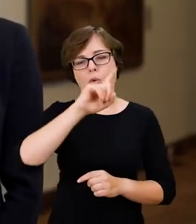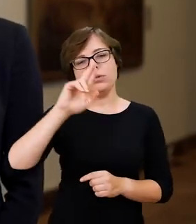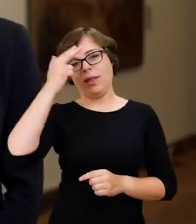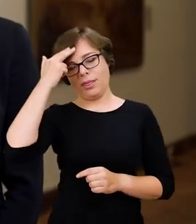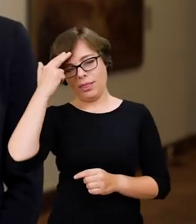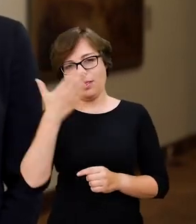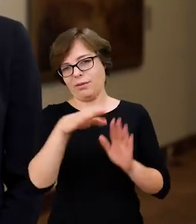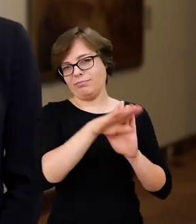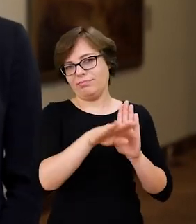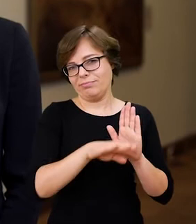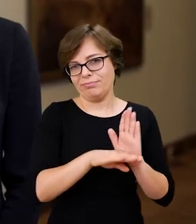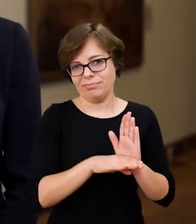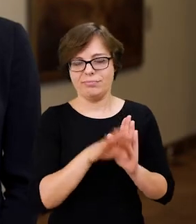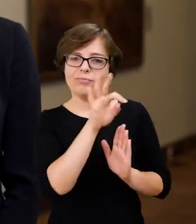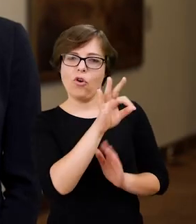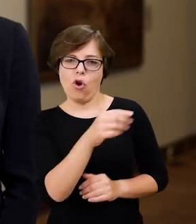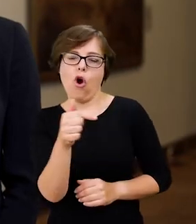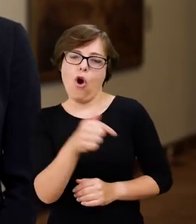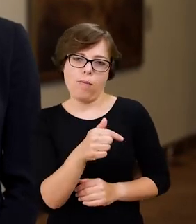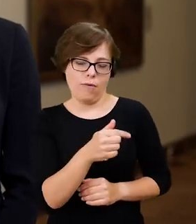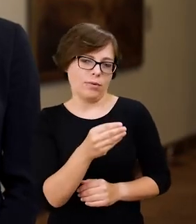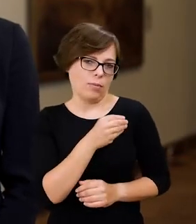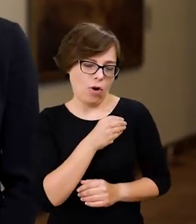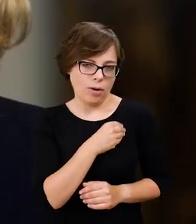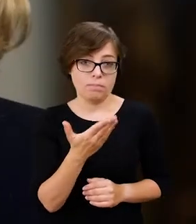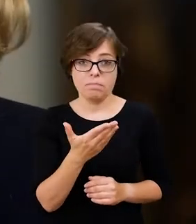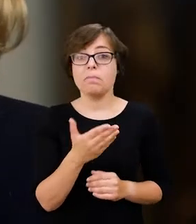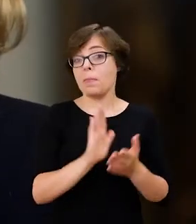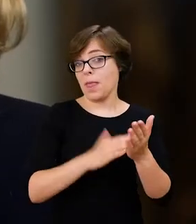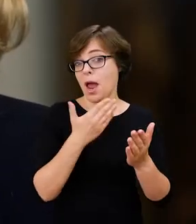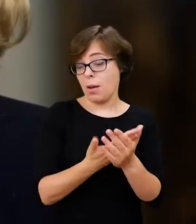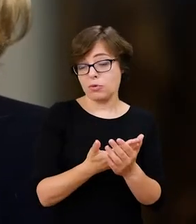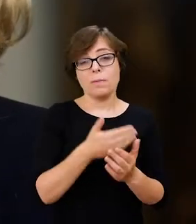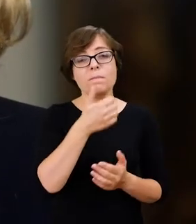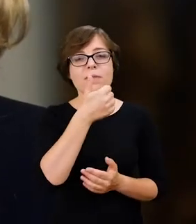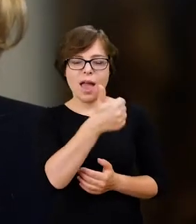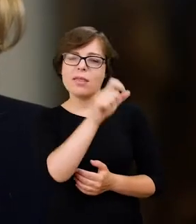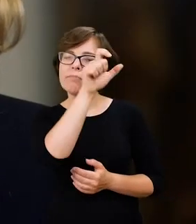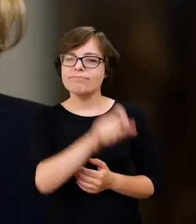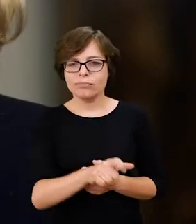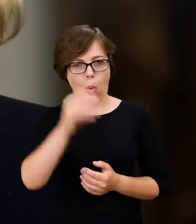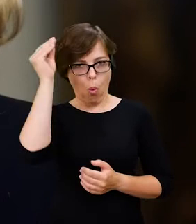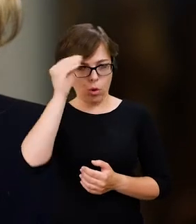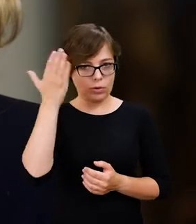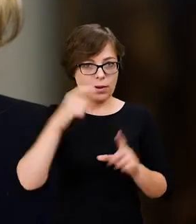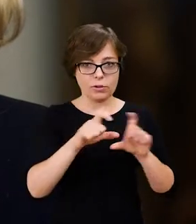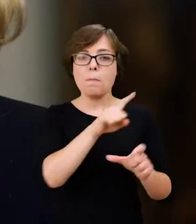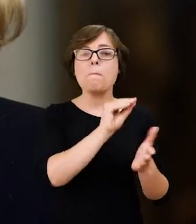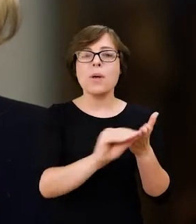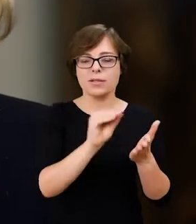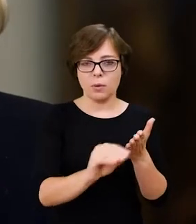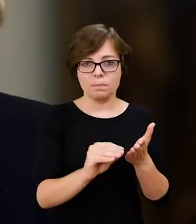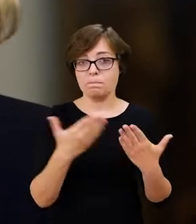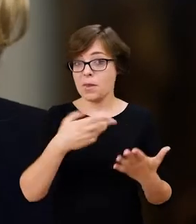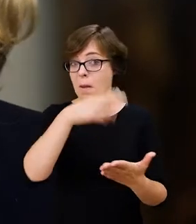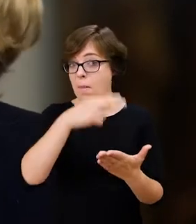ze względu na obowiązujące normy społeczne. Jak pisał jeden z uczonych, pędzel, tak jak